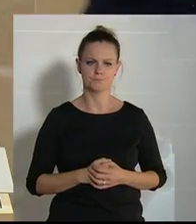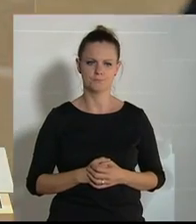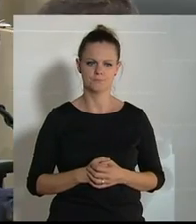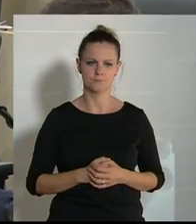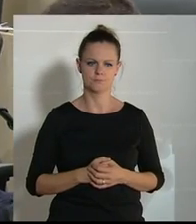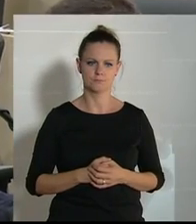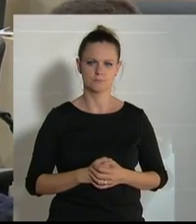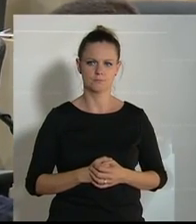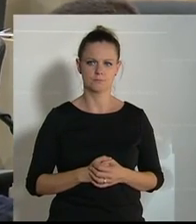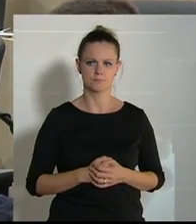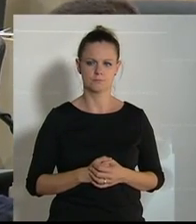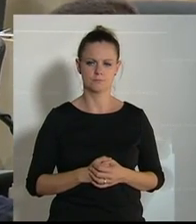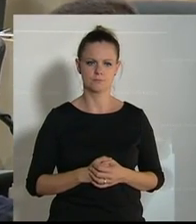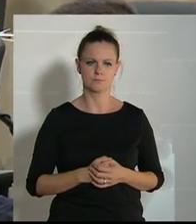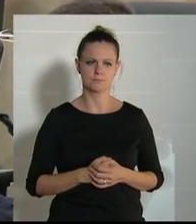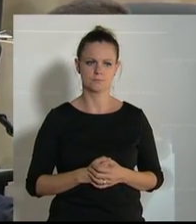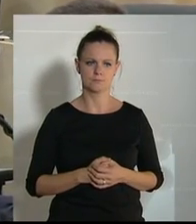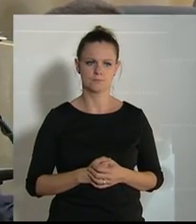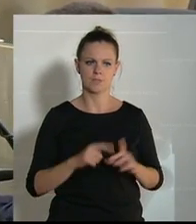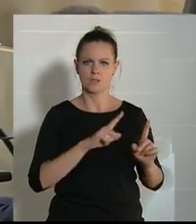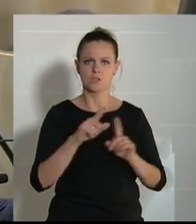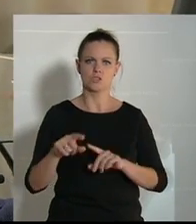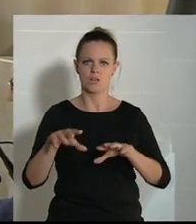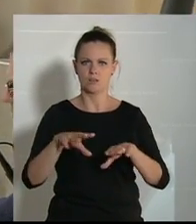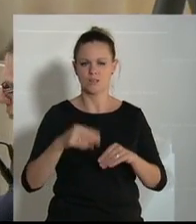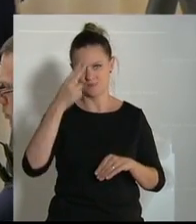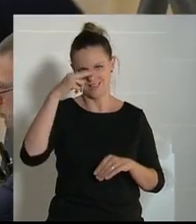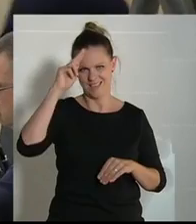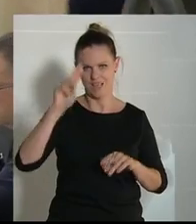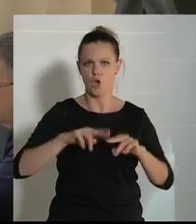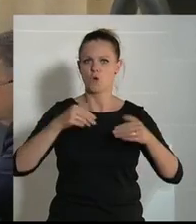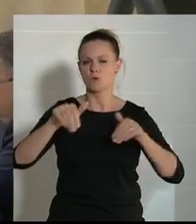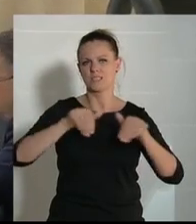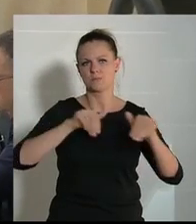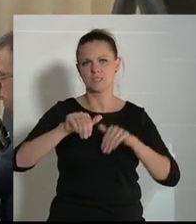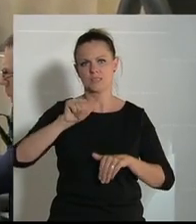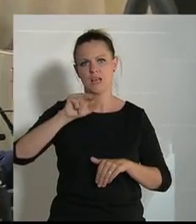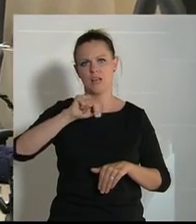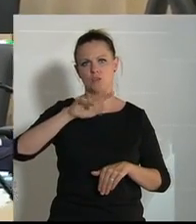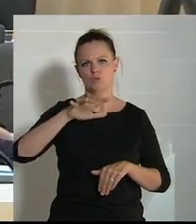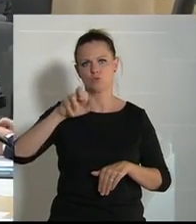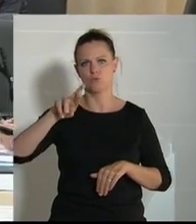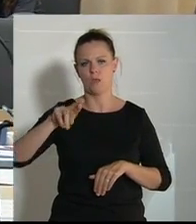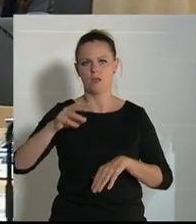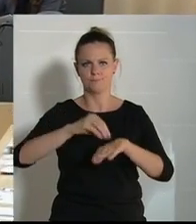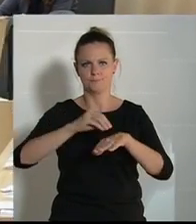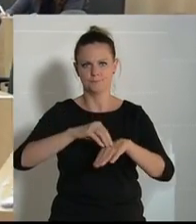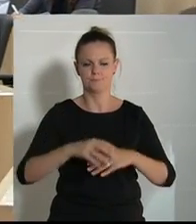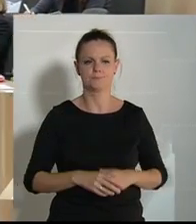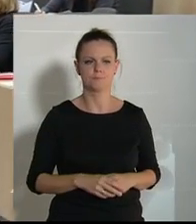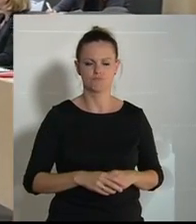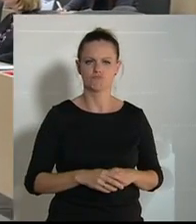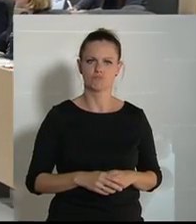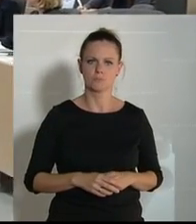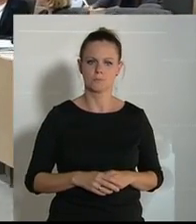Nicht nur der Baum. Nicht nur die Bauern müssten sich um Tierwohl kümmern, auch der Konsument müsse sich vom Billigfleisch verabschieden, sagt